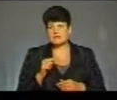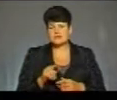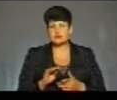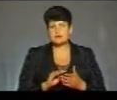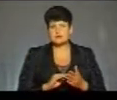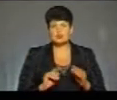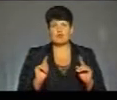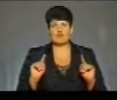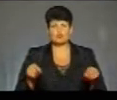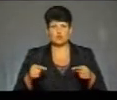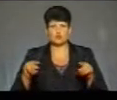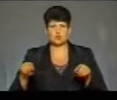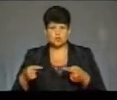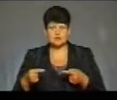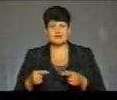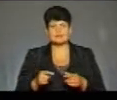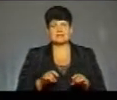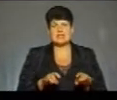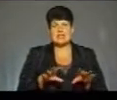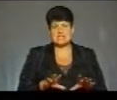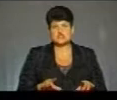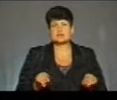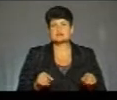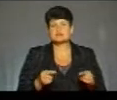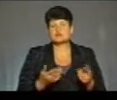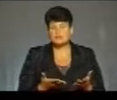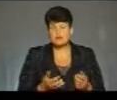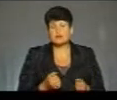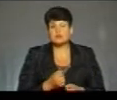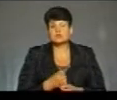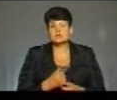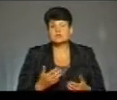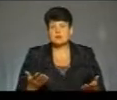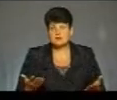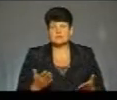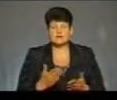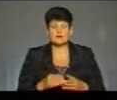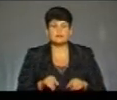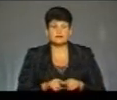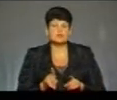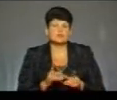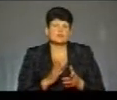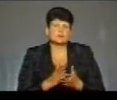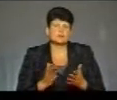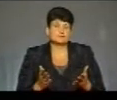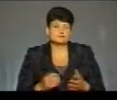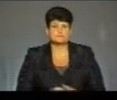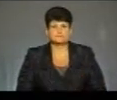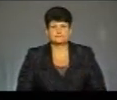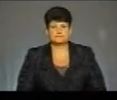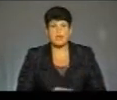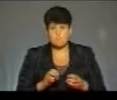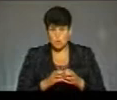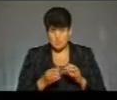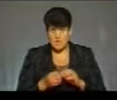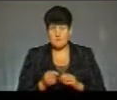в дужках за рішенням засновника. І, на жаль, відбувається те, що відбувається. Тобто проблема в тому,